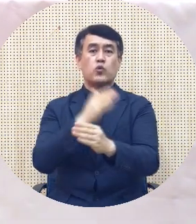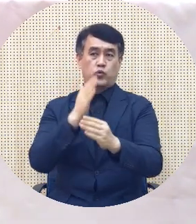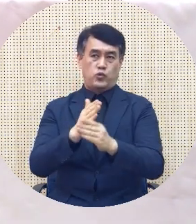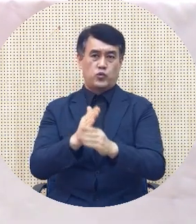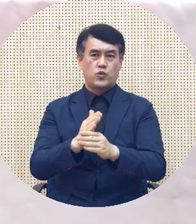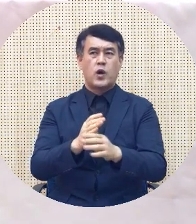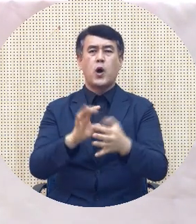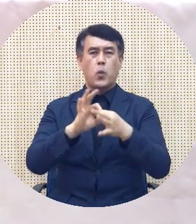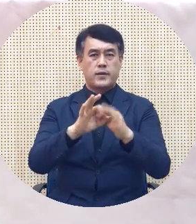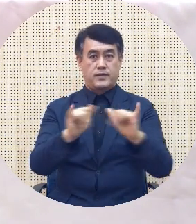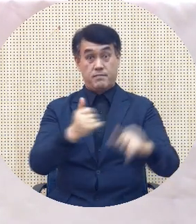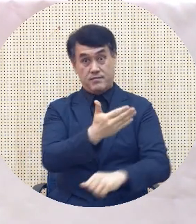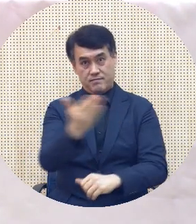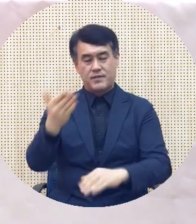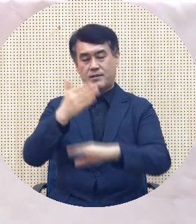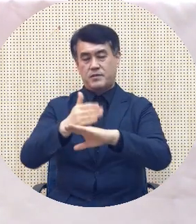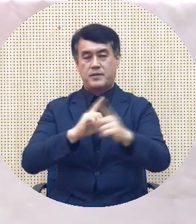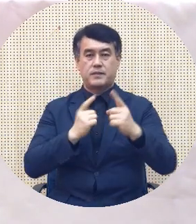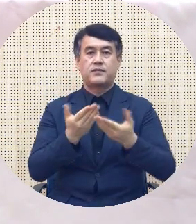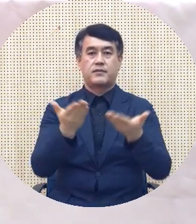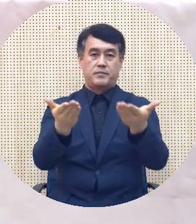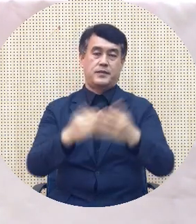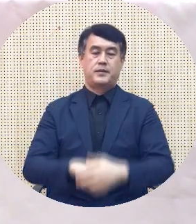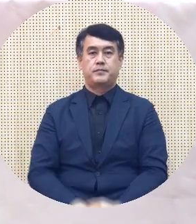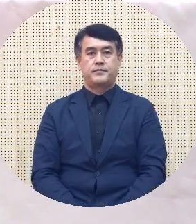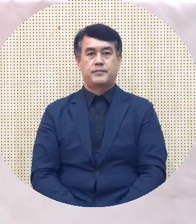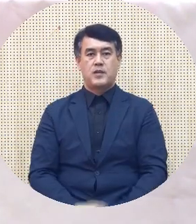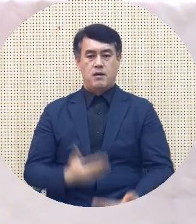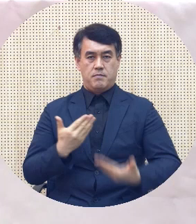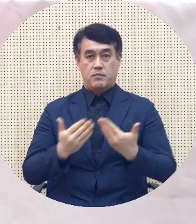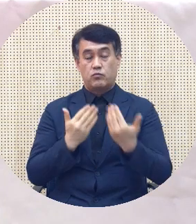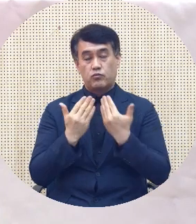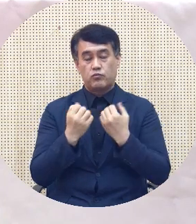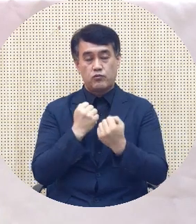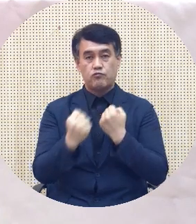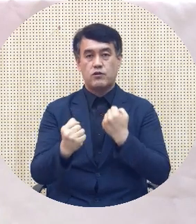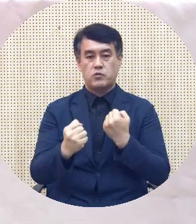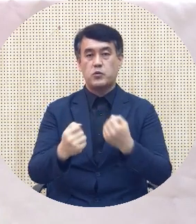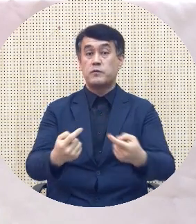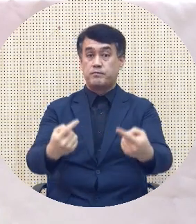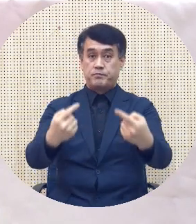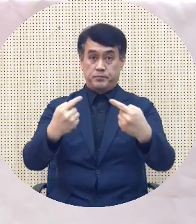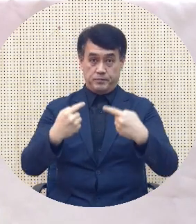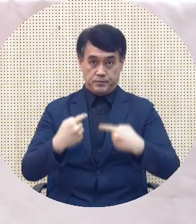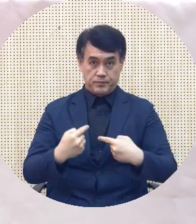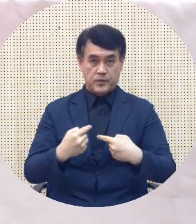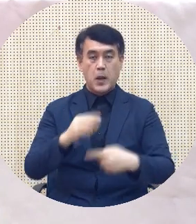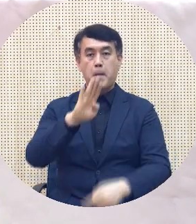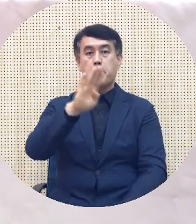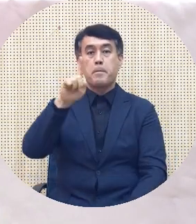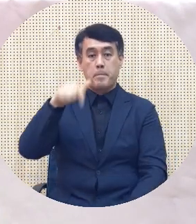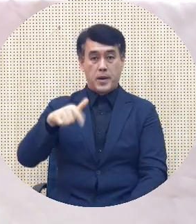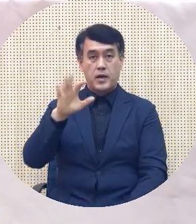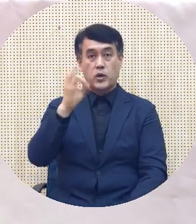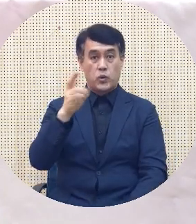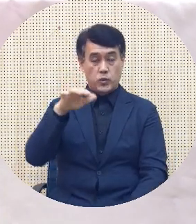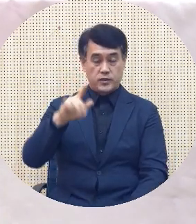여러 관계자분들께 감사의 말씀을 드립니다. 바쁘신 와중에도 이 자리에 참석해 주신 박용천